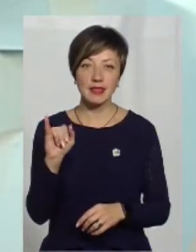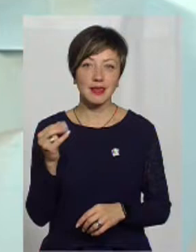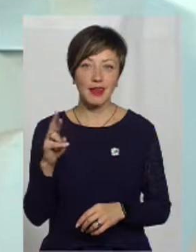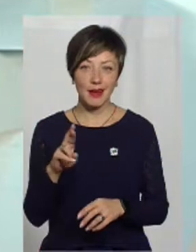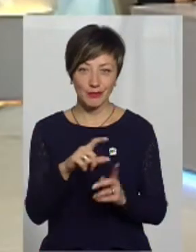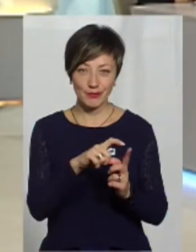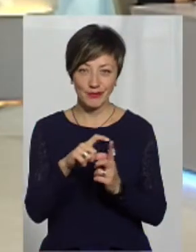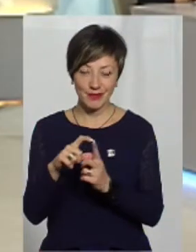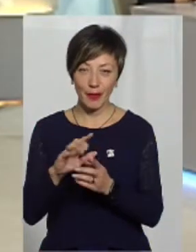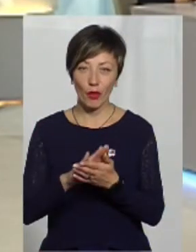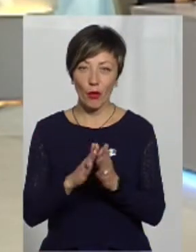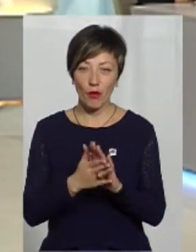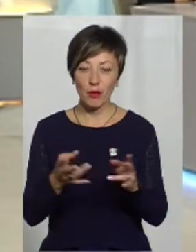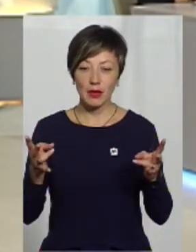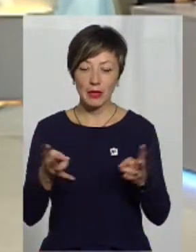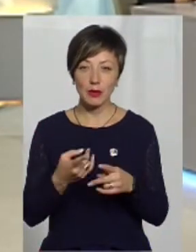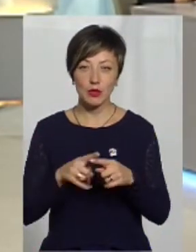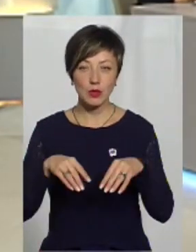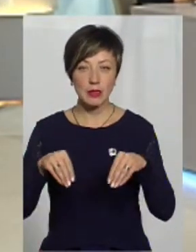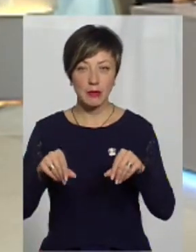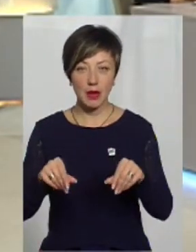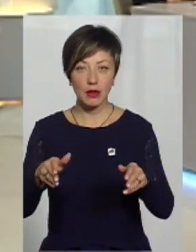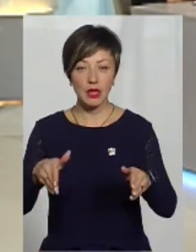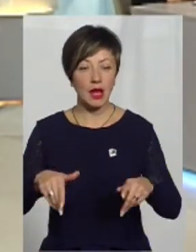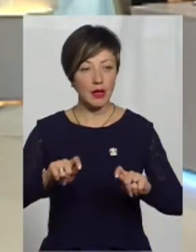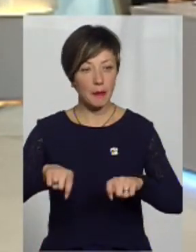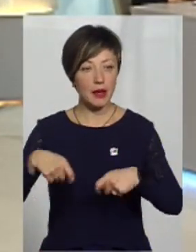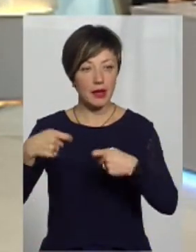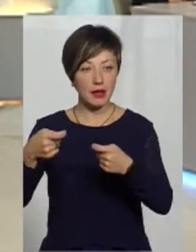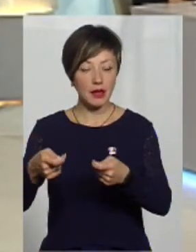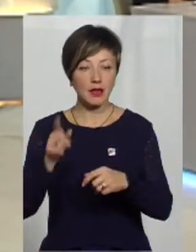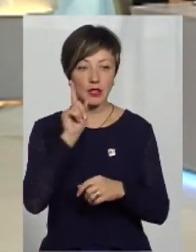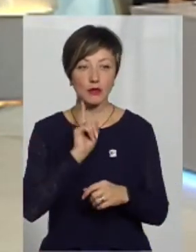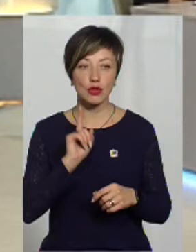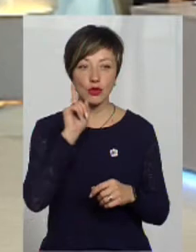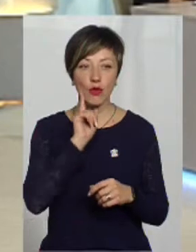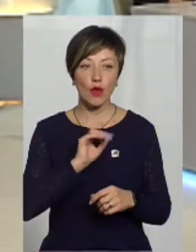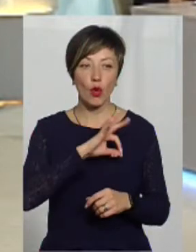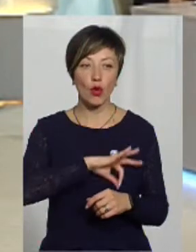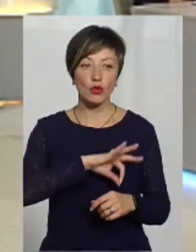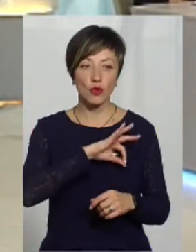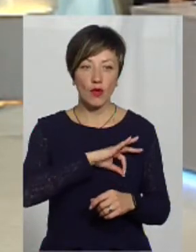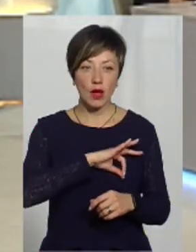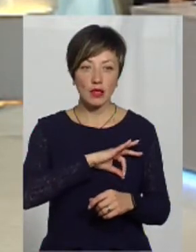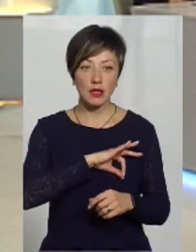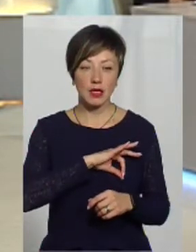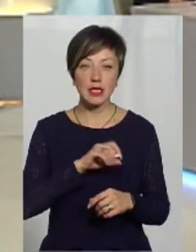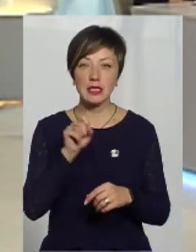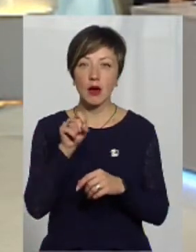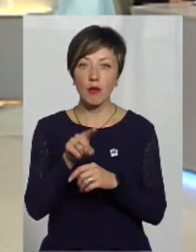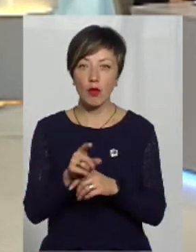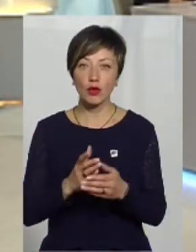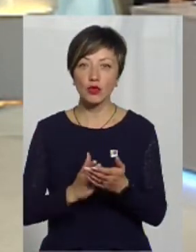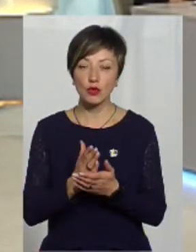що потрібно було цю земельну ділянку передати в тимчасове користування замовнику,